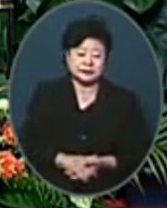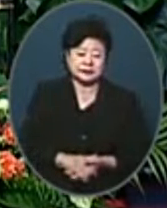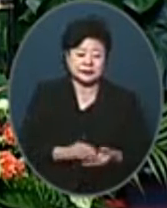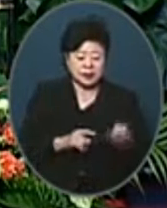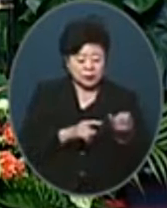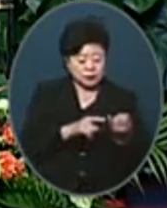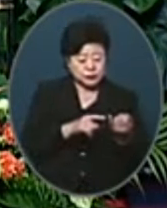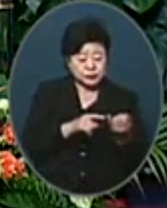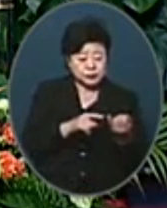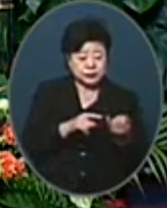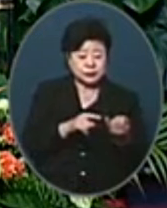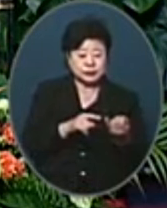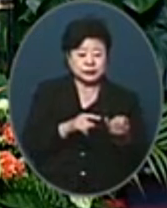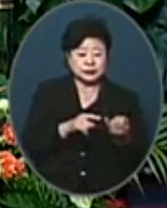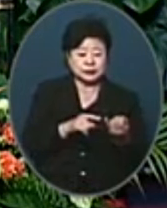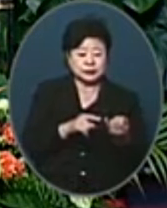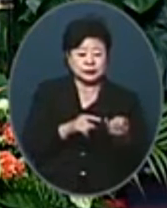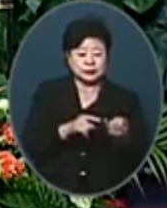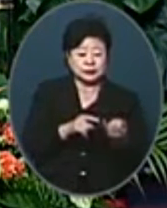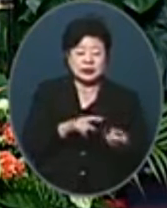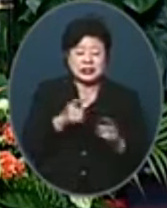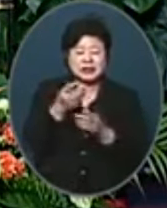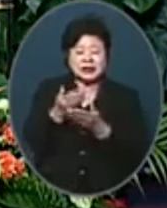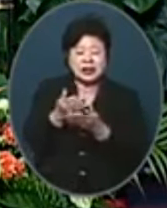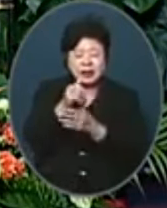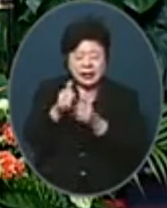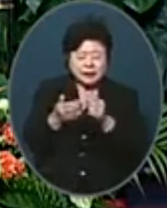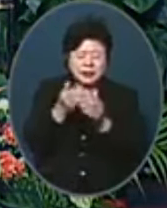아내를 살려달라고 하나님께 기도를 드렸습니다.